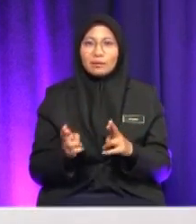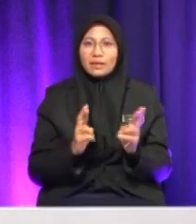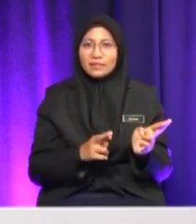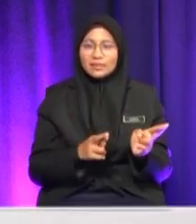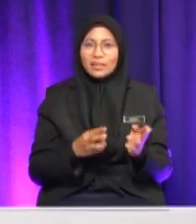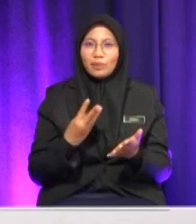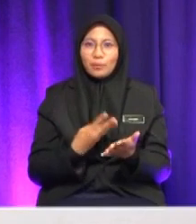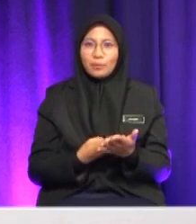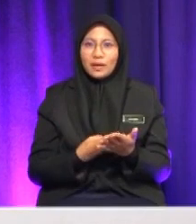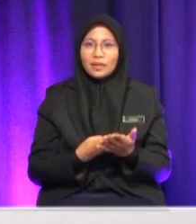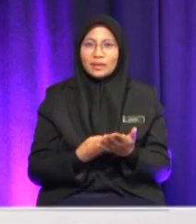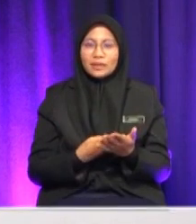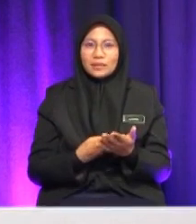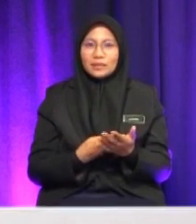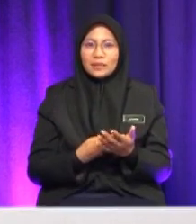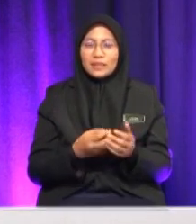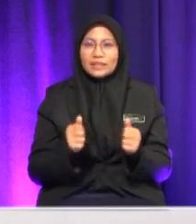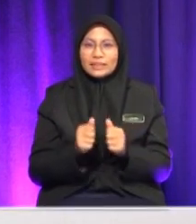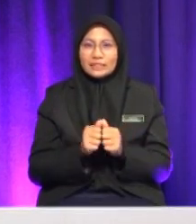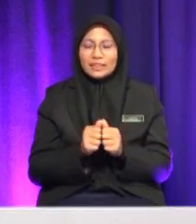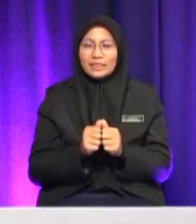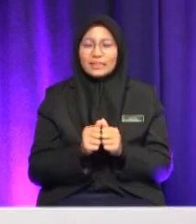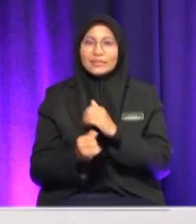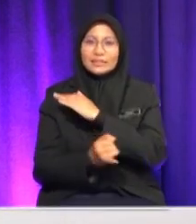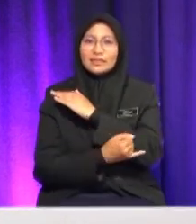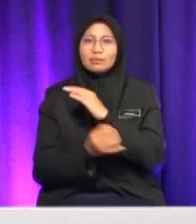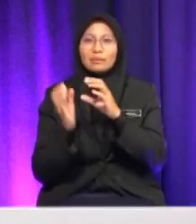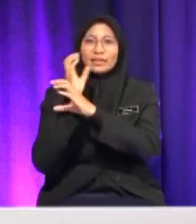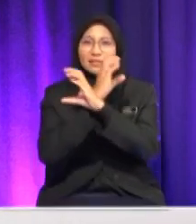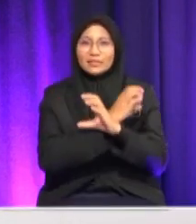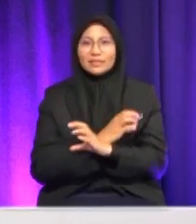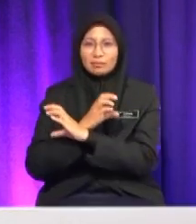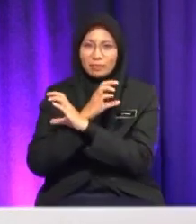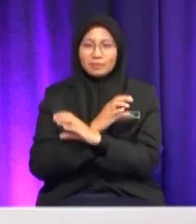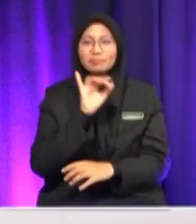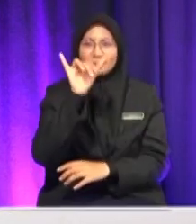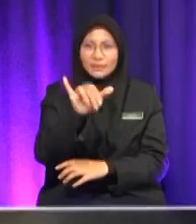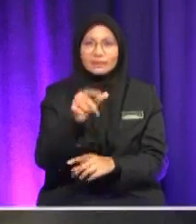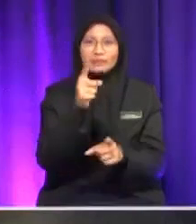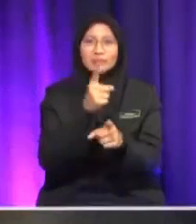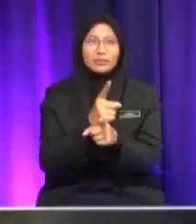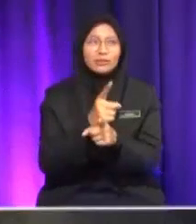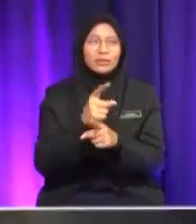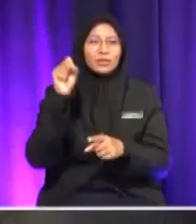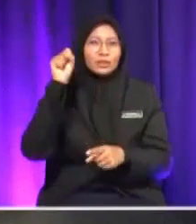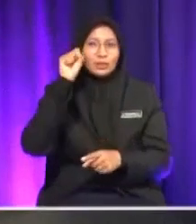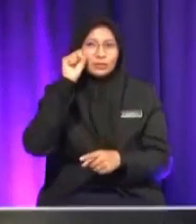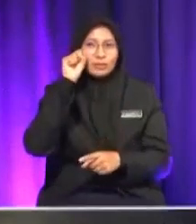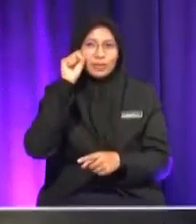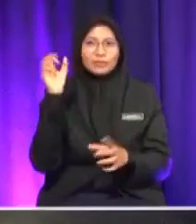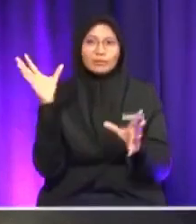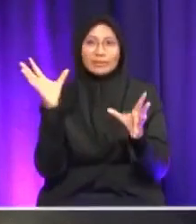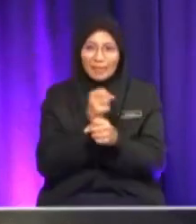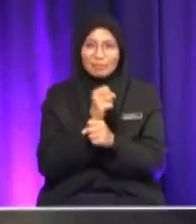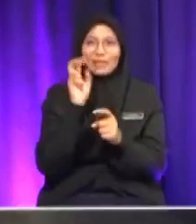kita membelanjakan wang itu secara berjimat cermat. Okay, tepat sekali jawapan yang telah pun diberi oleh Subanu sekali dengan